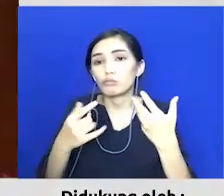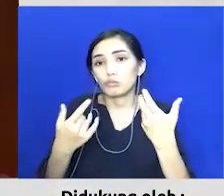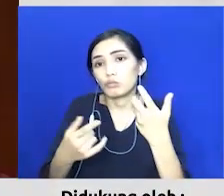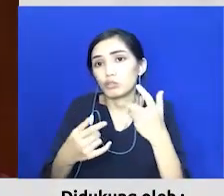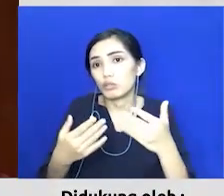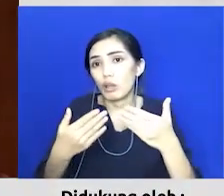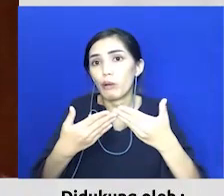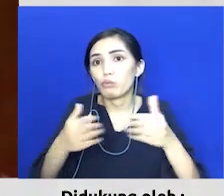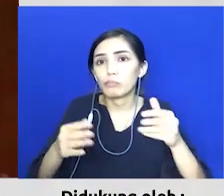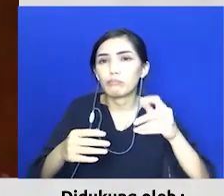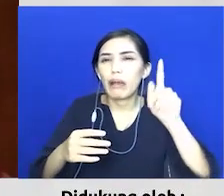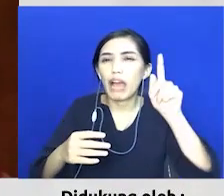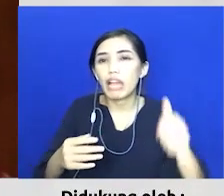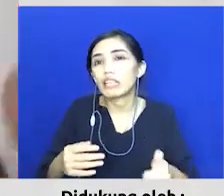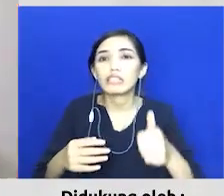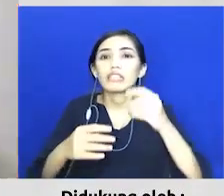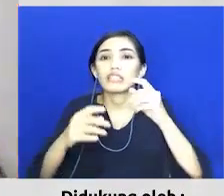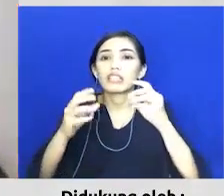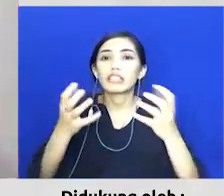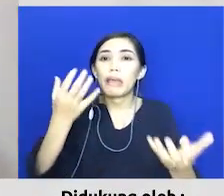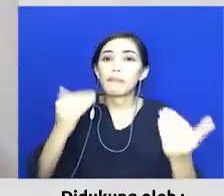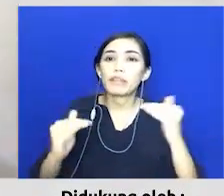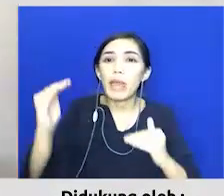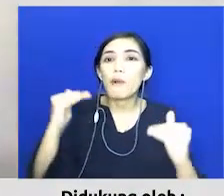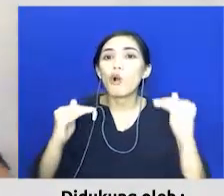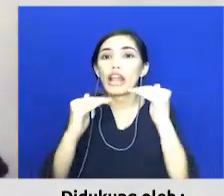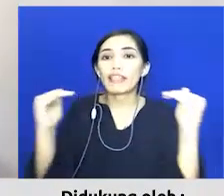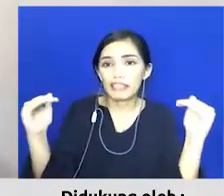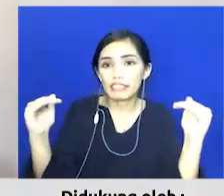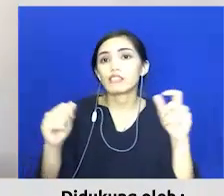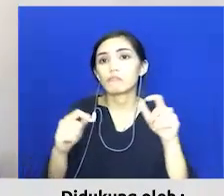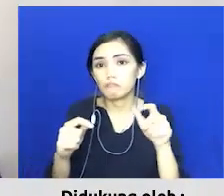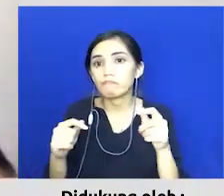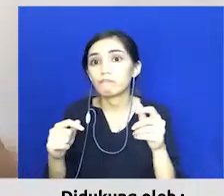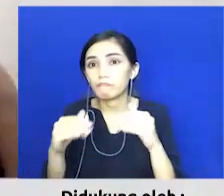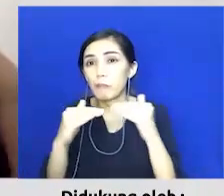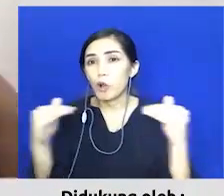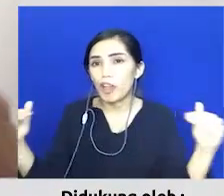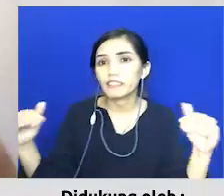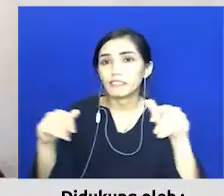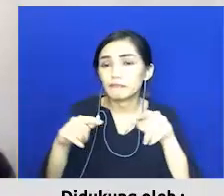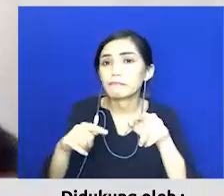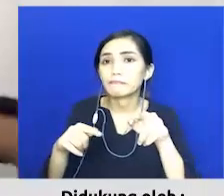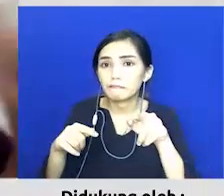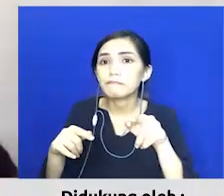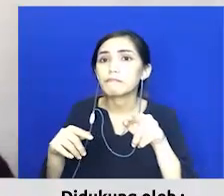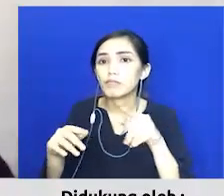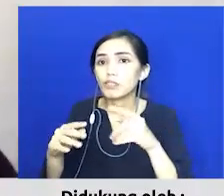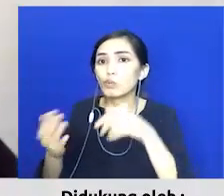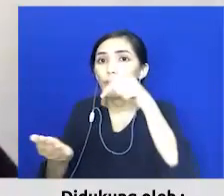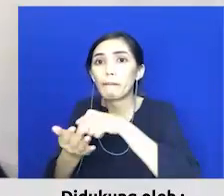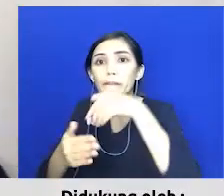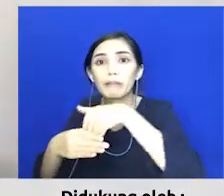diberi kesempatan untuk tumbuh, wakil presidennya bisa mundur gitu ya kan, dengan ketika berbeda pemikiran lalu bisa